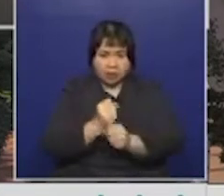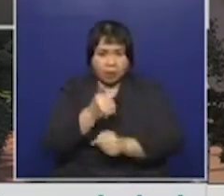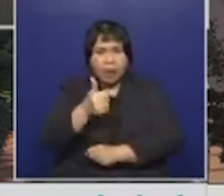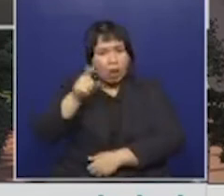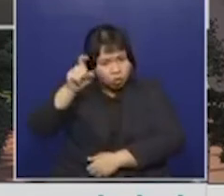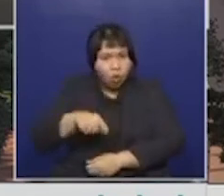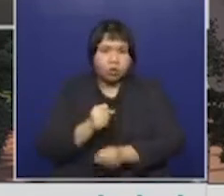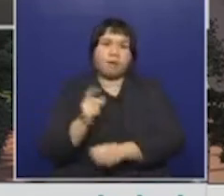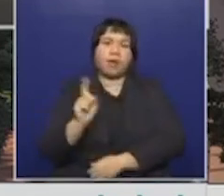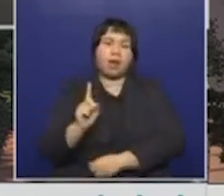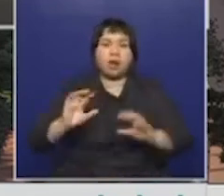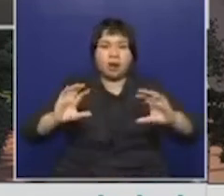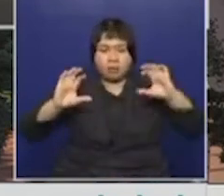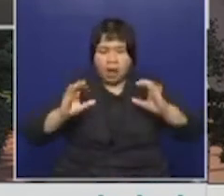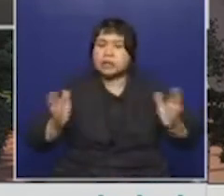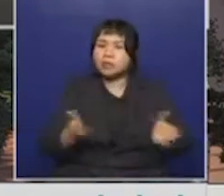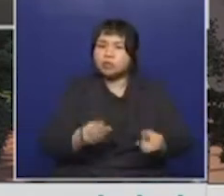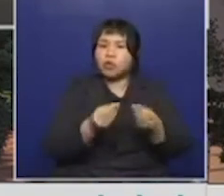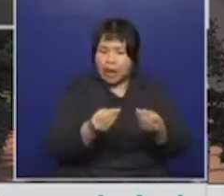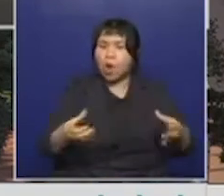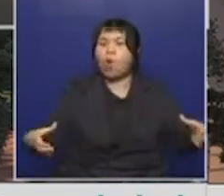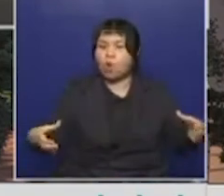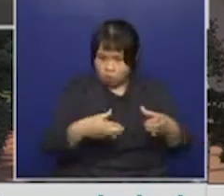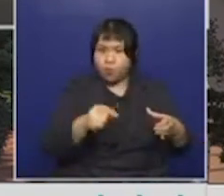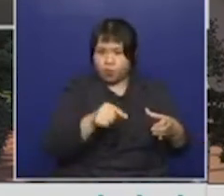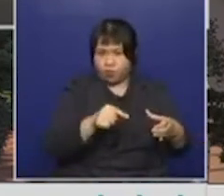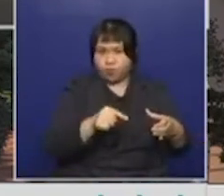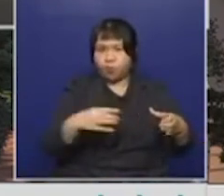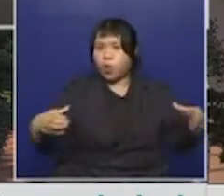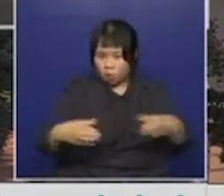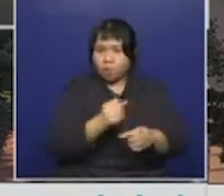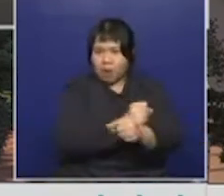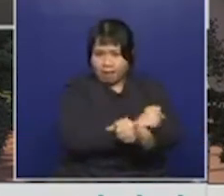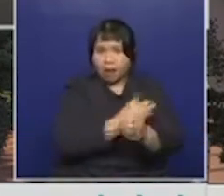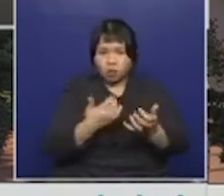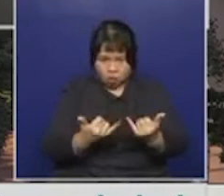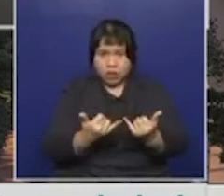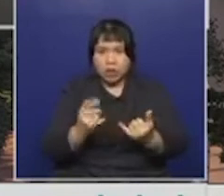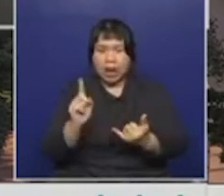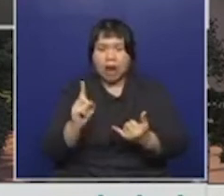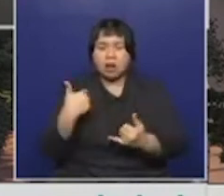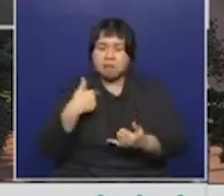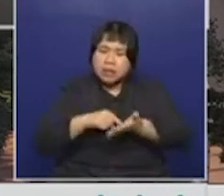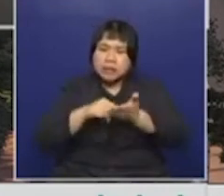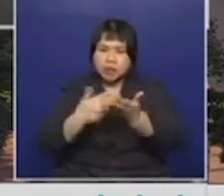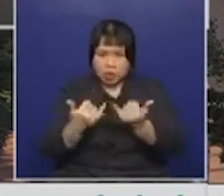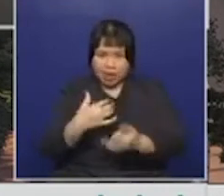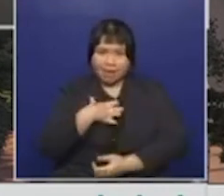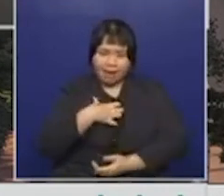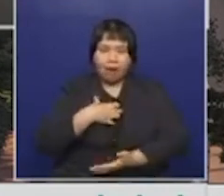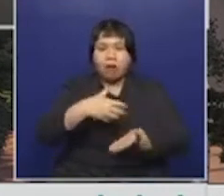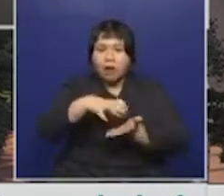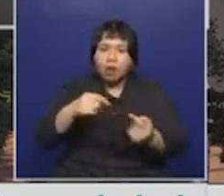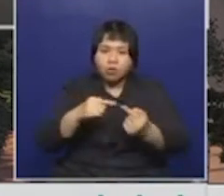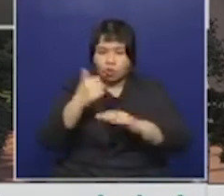จะทำคือรัฐบาลควรสนับสนุนการรวมตัวที่เป็นสิ่งที่จำเป็นในสถานการณ์อย่างนี้ข้อเสนอนี้จึงอยากเรียนแก่